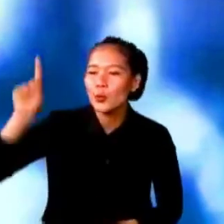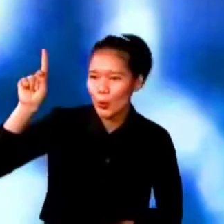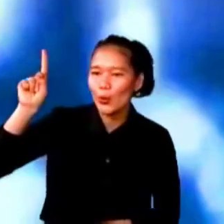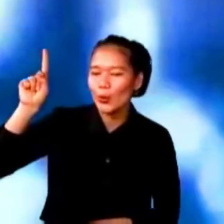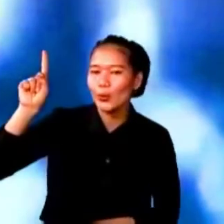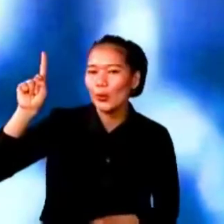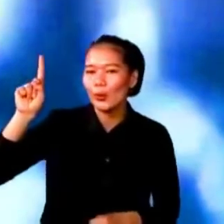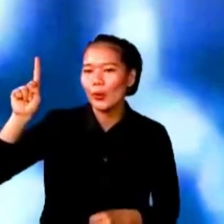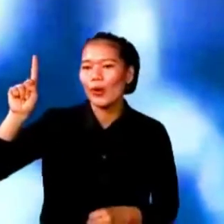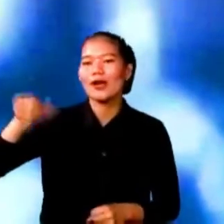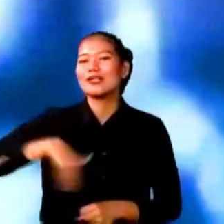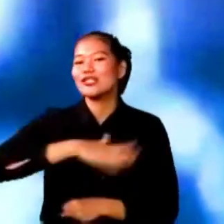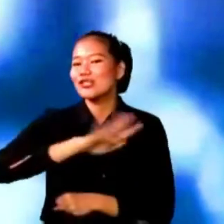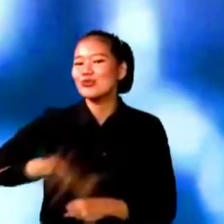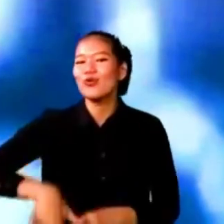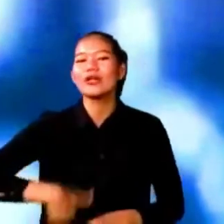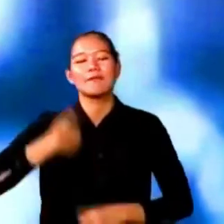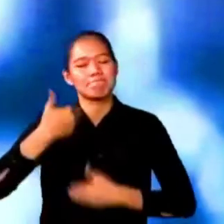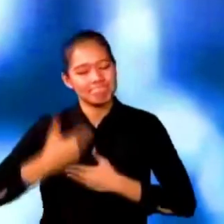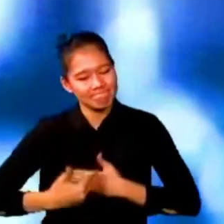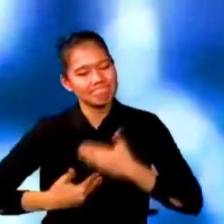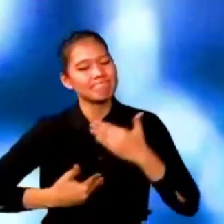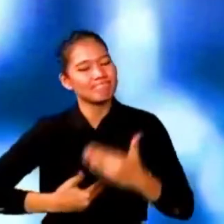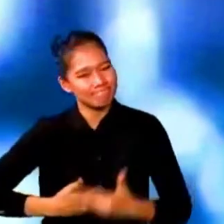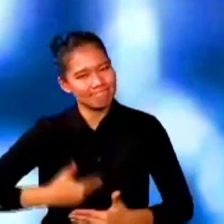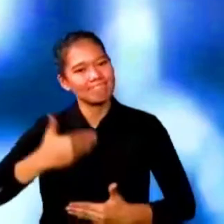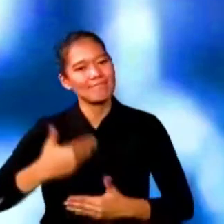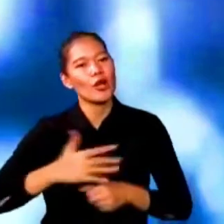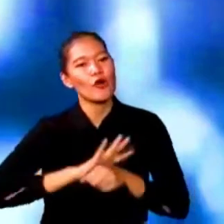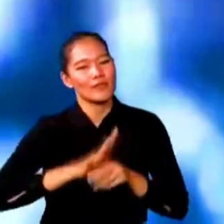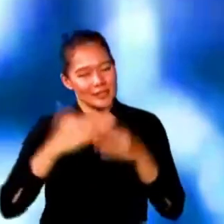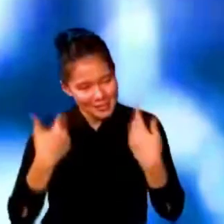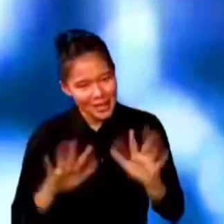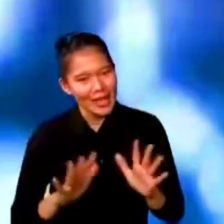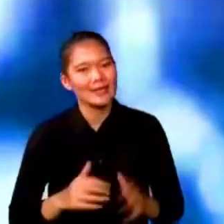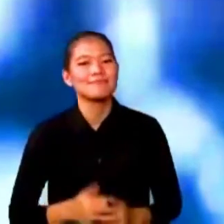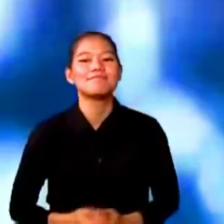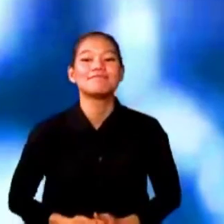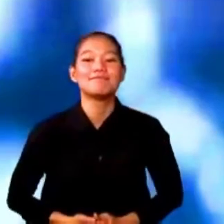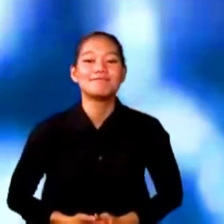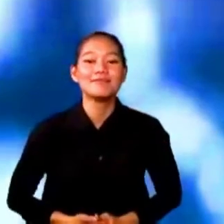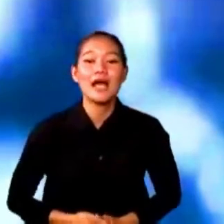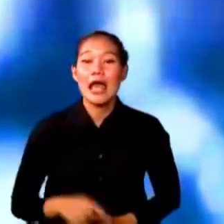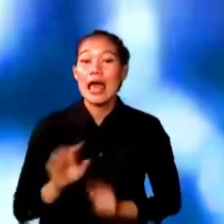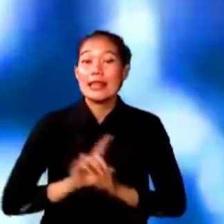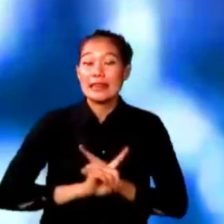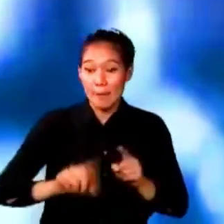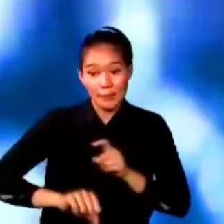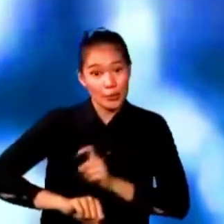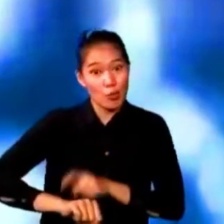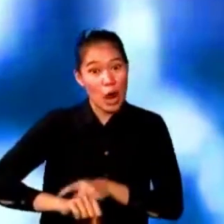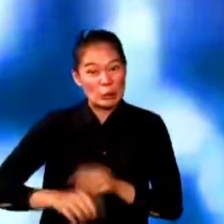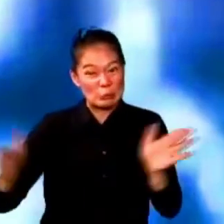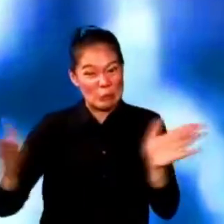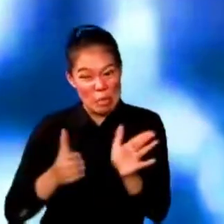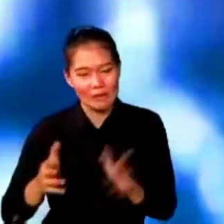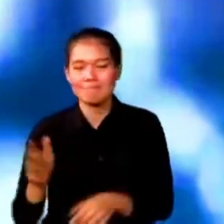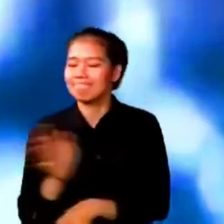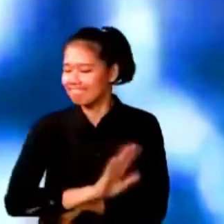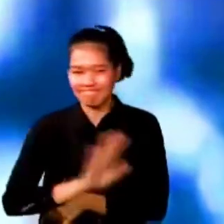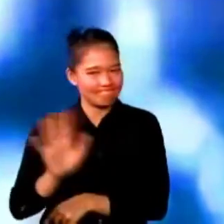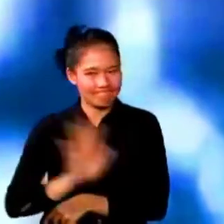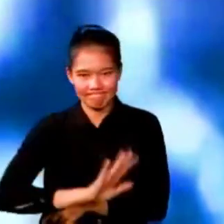semuanya juga akan pelan-pelan akhirnya penerbit berakhir tetapi tidak dalam waktu singkat Ya